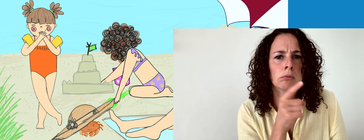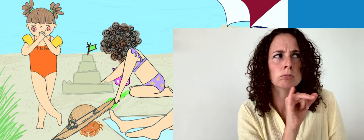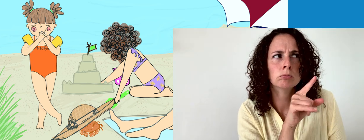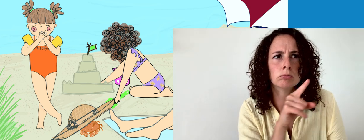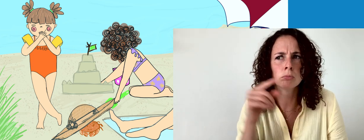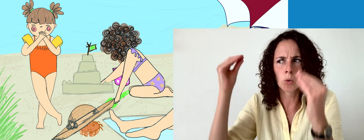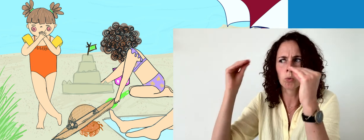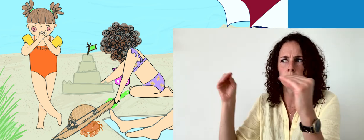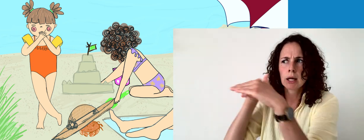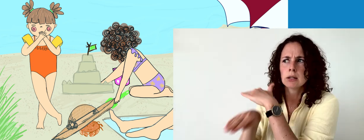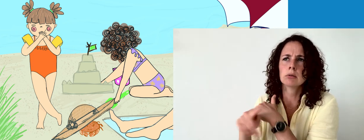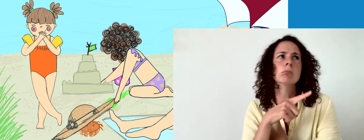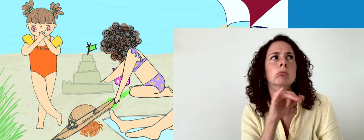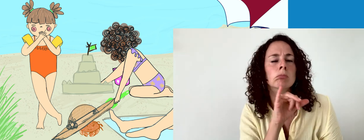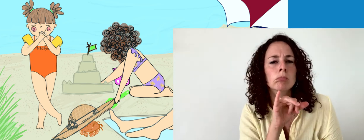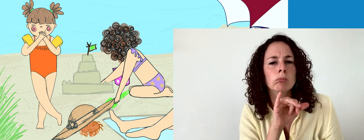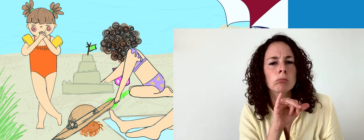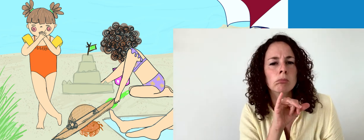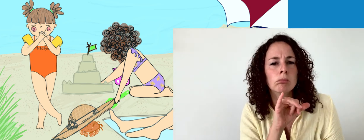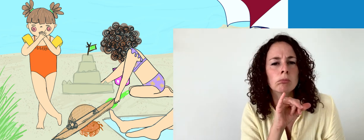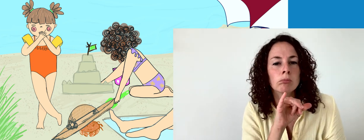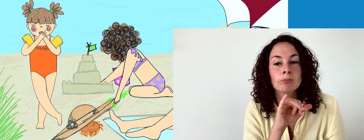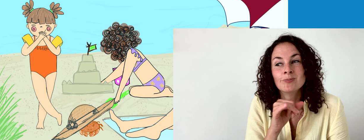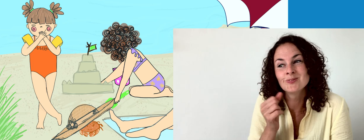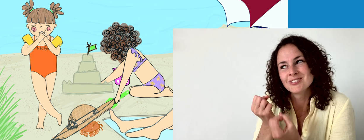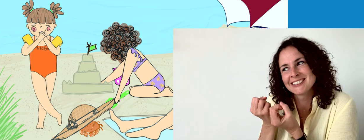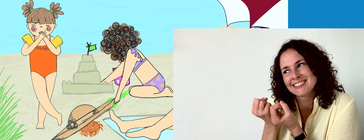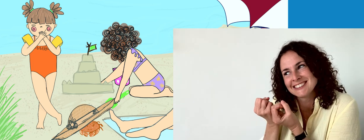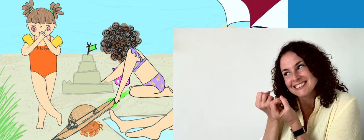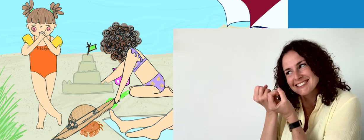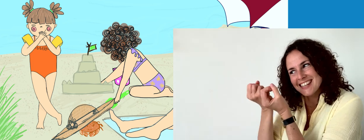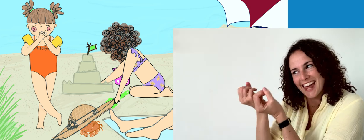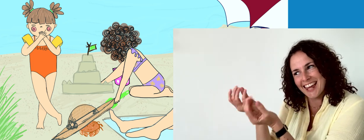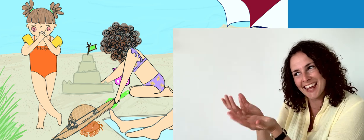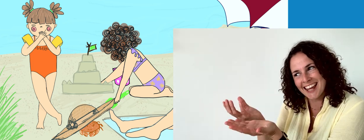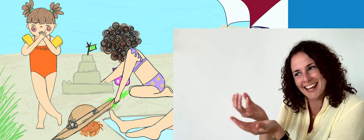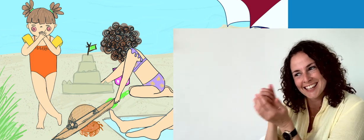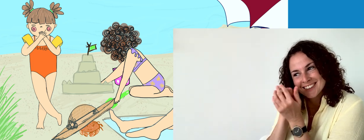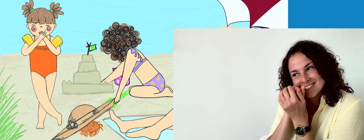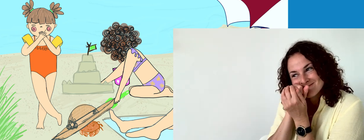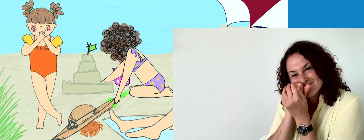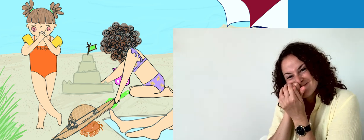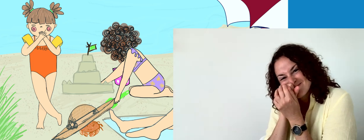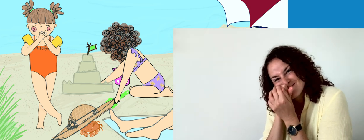Mare, vraagt ze streng Wat heb jij net onder mijn hoed gelegd? Een geschenkje?